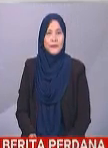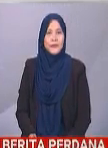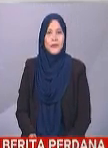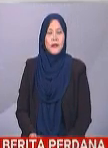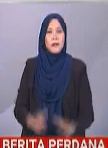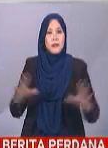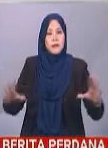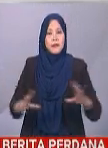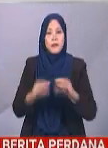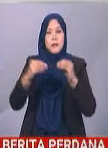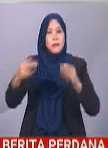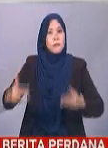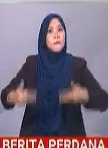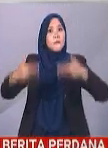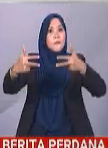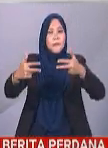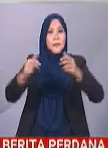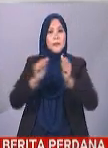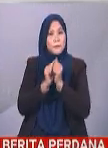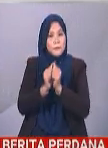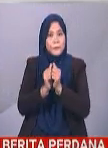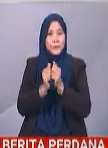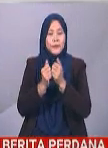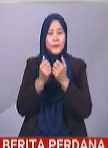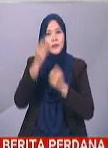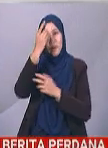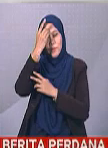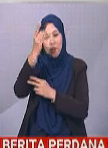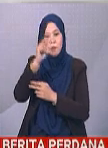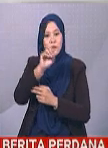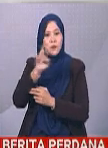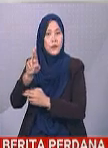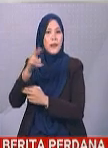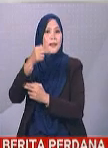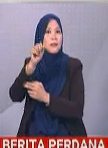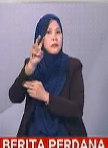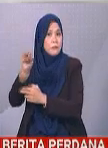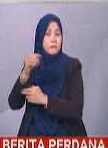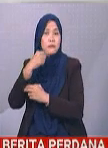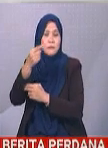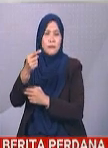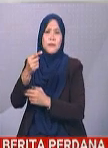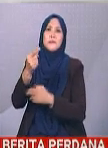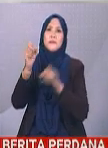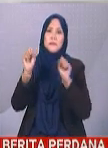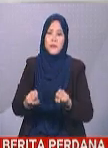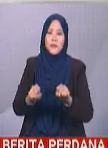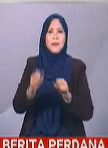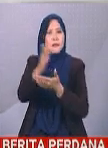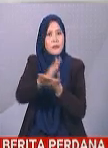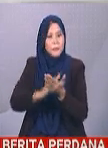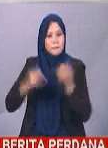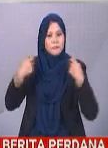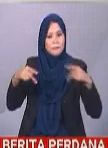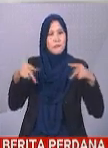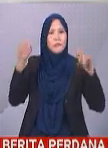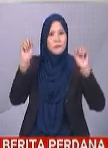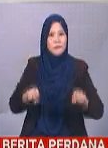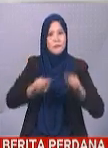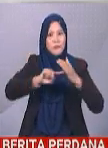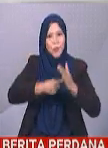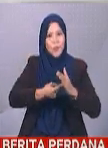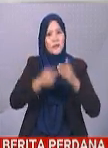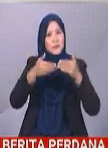Ya, pada sidang media yang sama, Dato' Dr. Nur Hisham berharap cadangan untuk beberapa sektor dibenarkan beroperasi pada PKP tahap